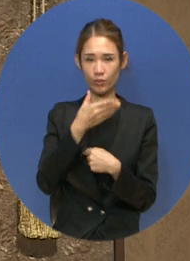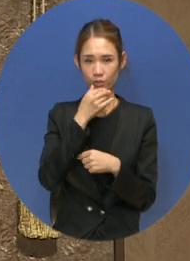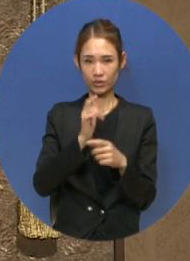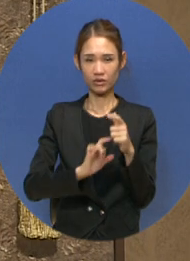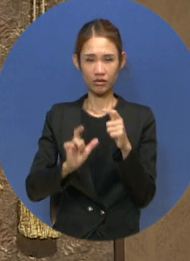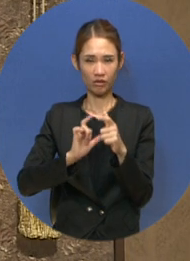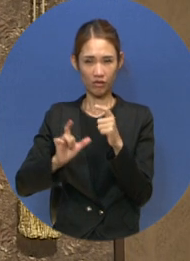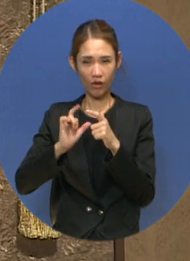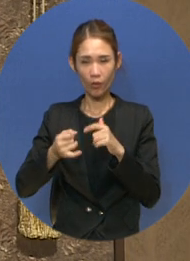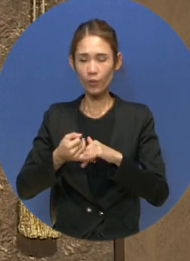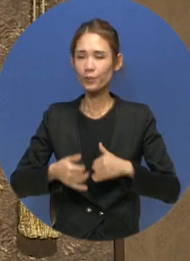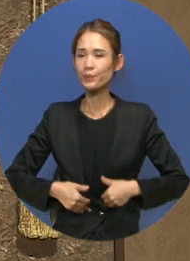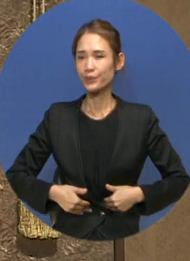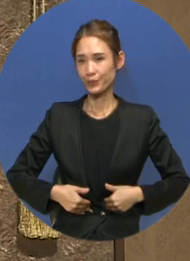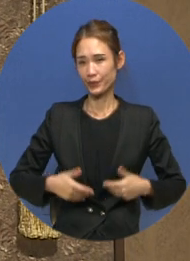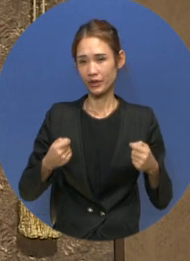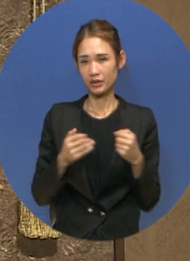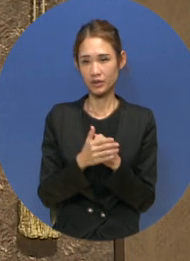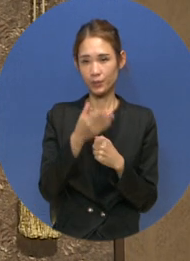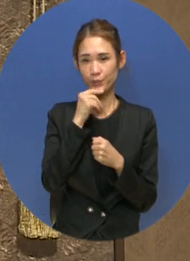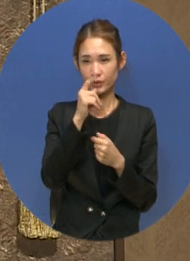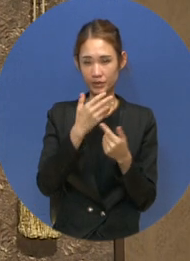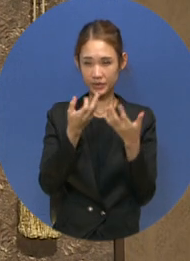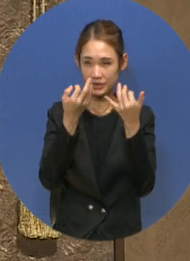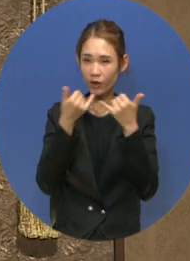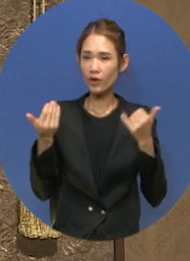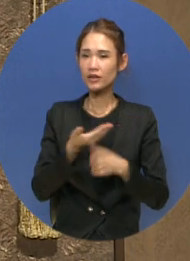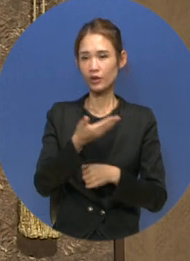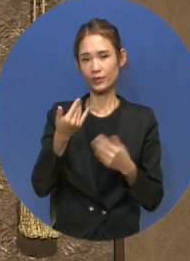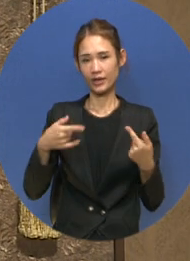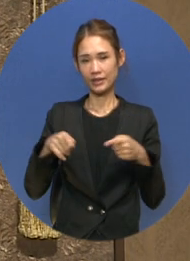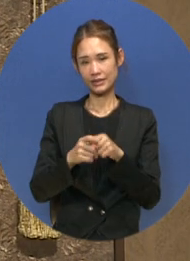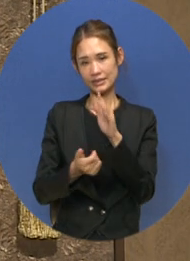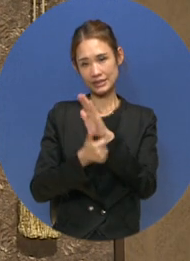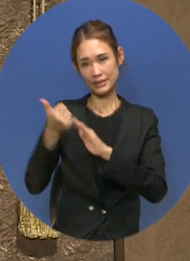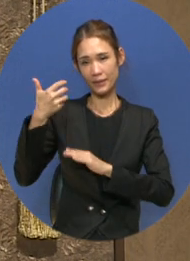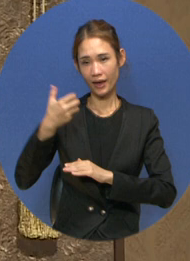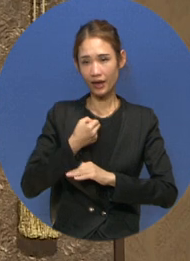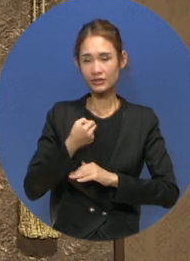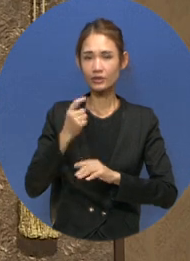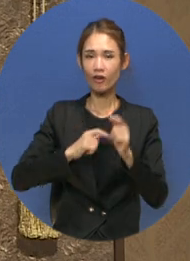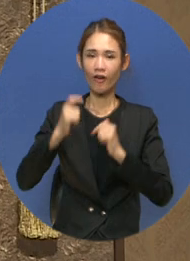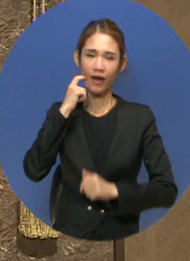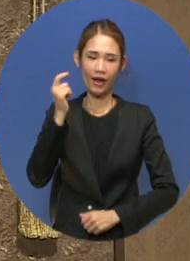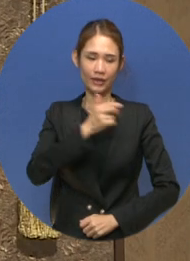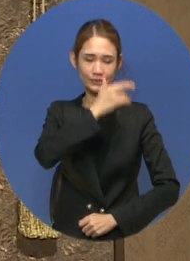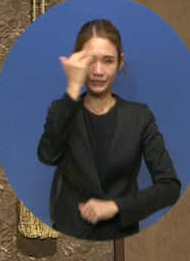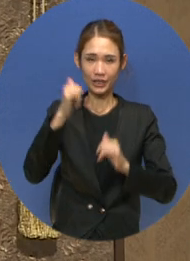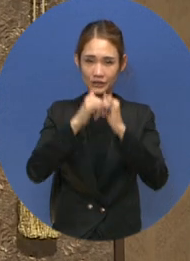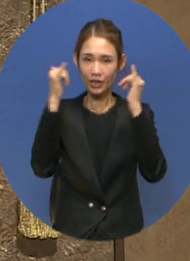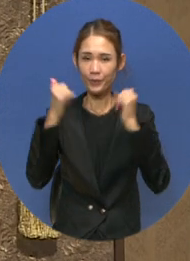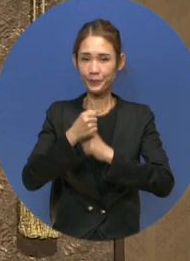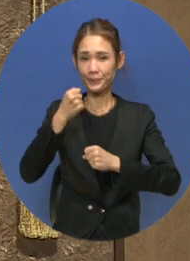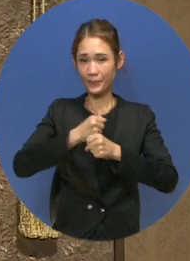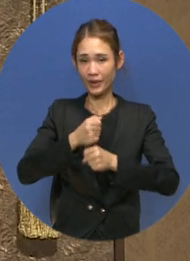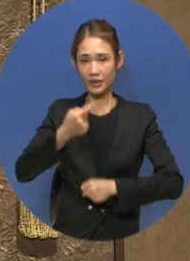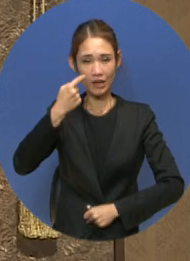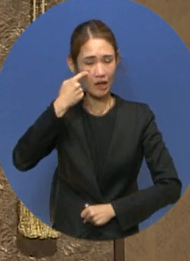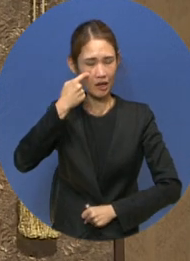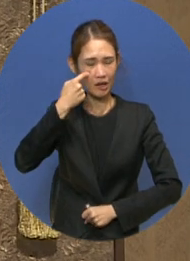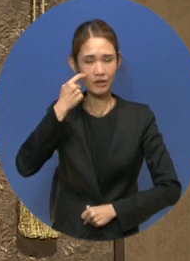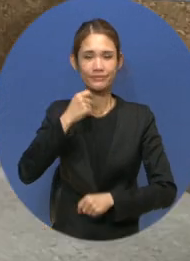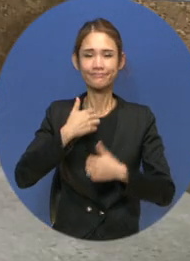더욱더 필요한 때라고 생각합니다. 복지TV 시청자 여러분과 함께 희망을 가지고 우리 아름다운 사회를 만들어가도록 노력해야 할 때라고